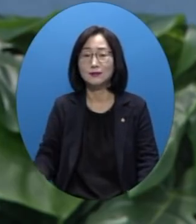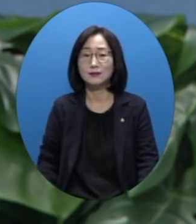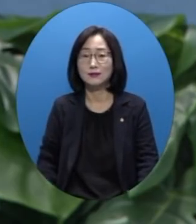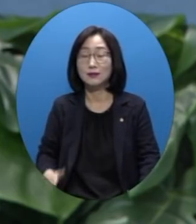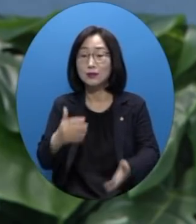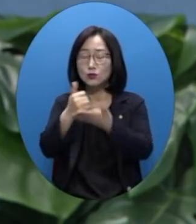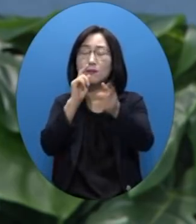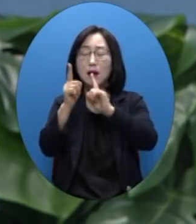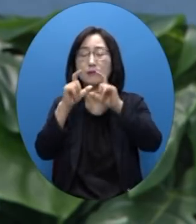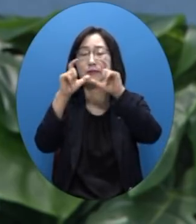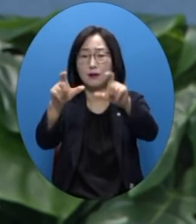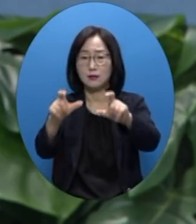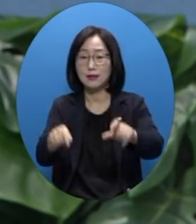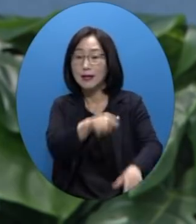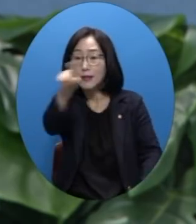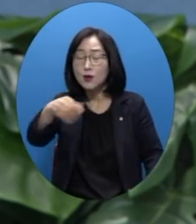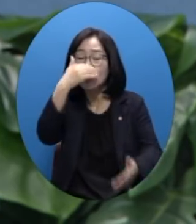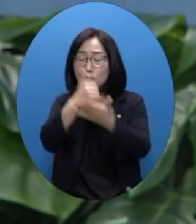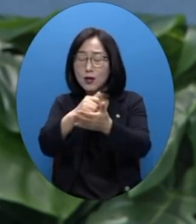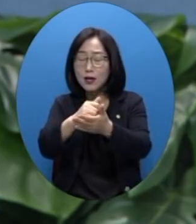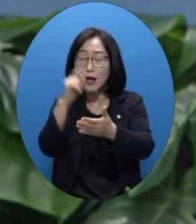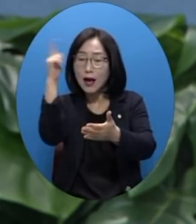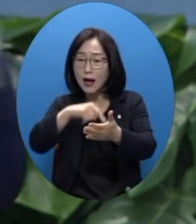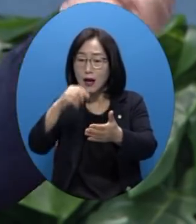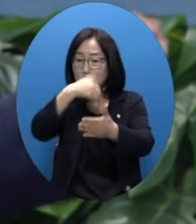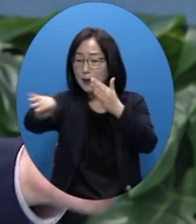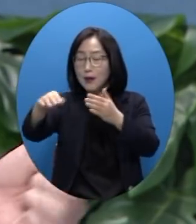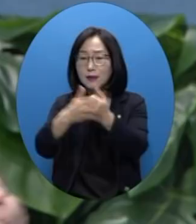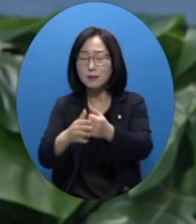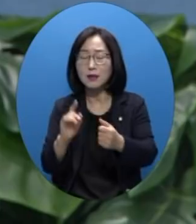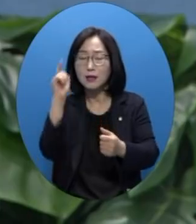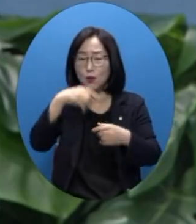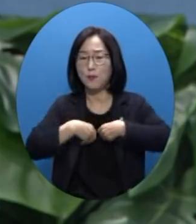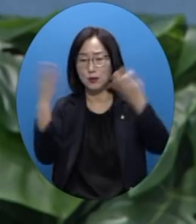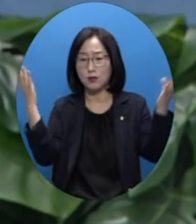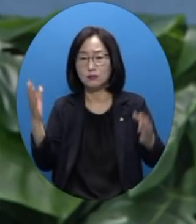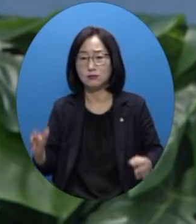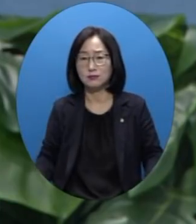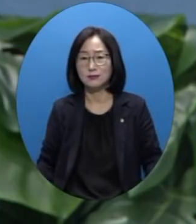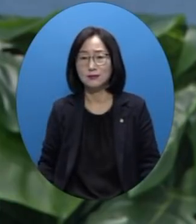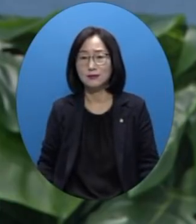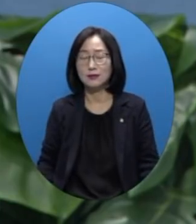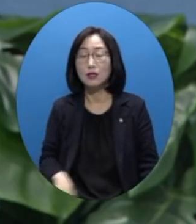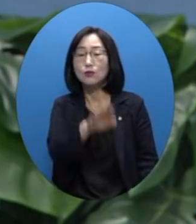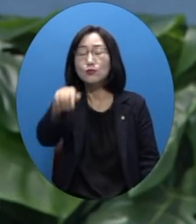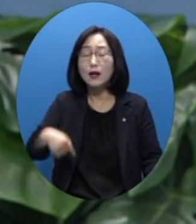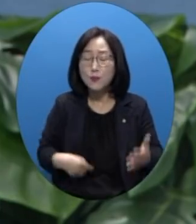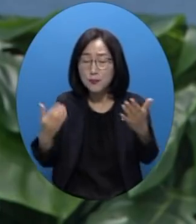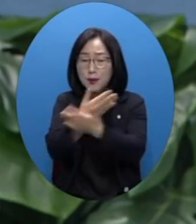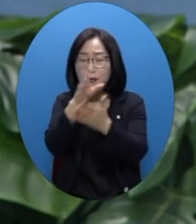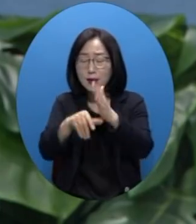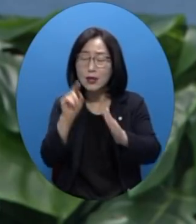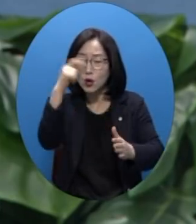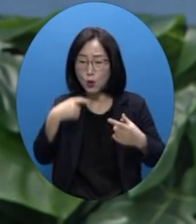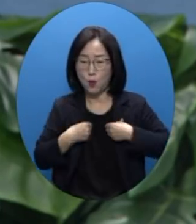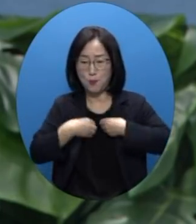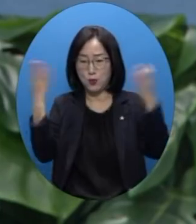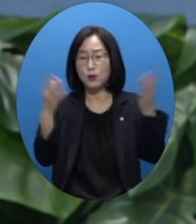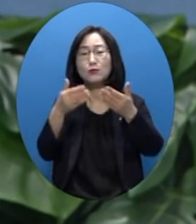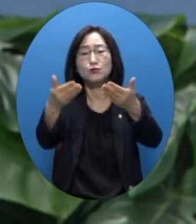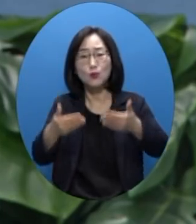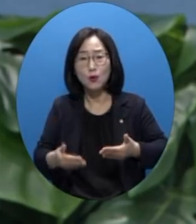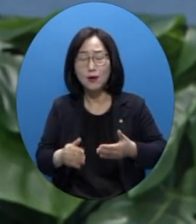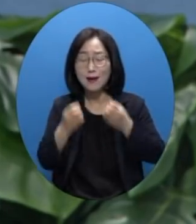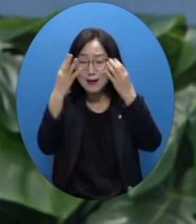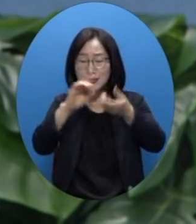주님 말씀하십니다. 너의 죄악을 사했으니 더러운 옷을 벗어버려라. 우리가 회개할 때 우리의 더러운 옷을 벗겨주시고